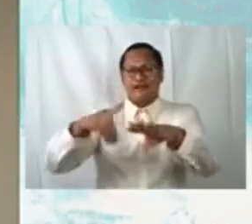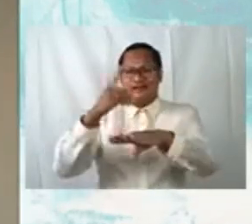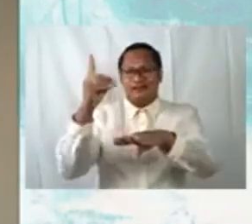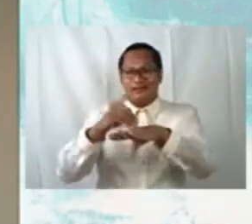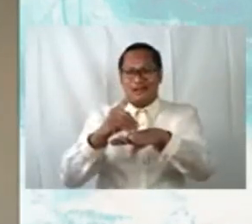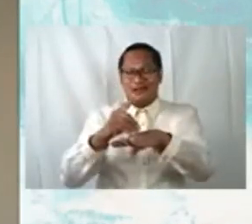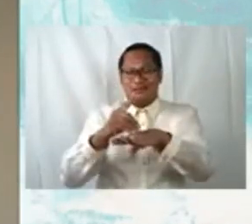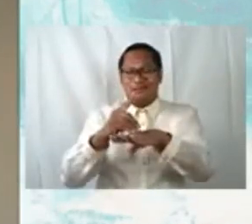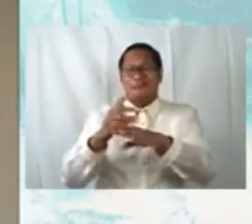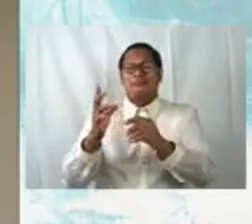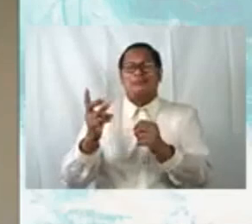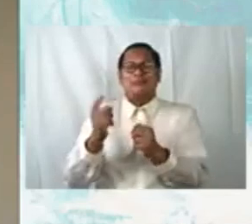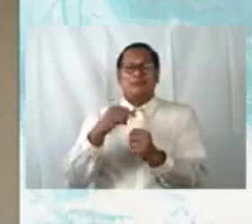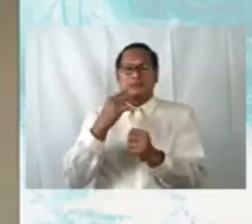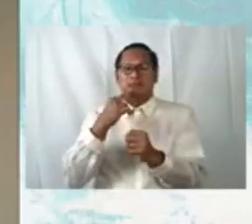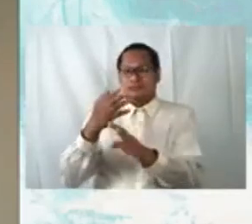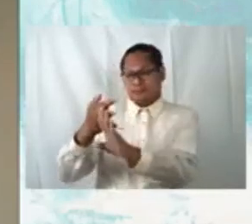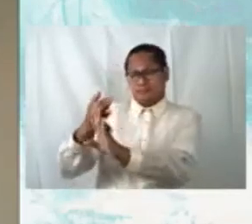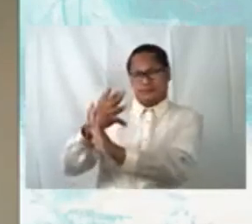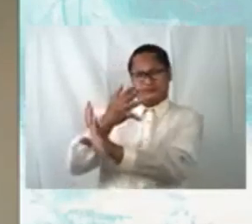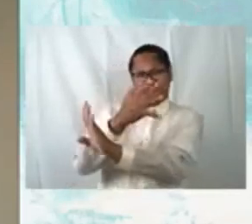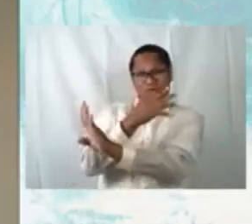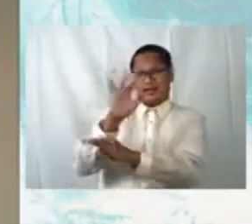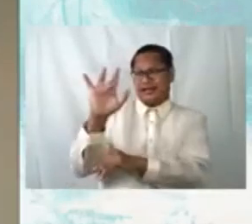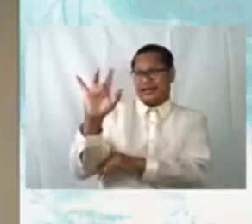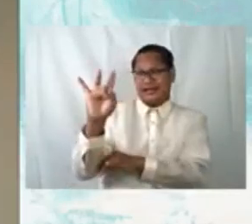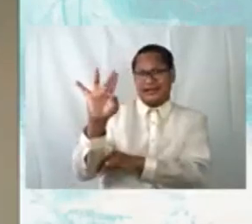yung 1860s.